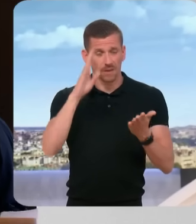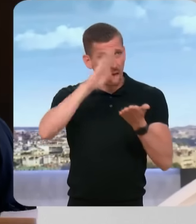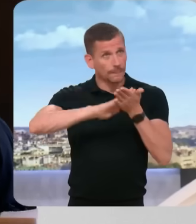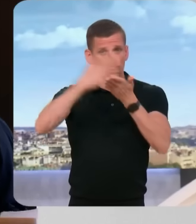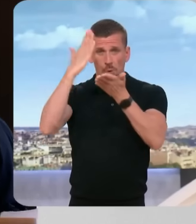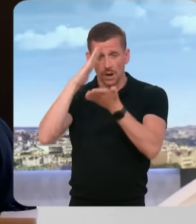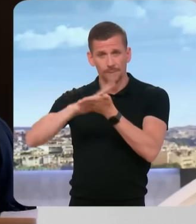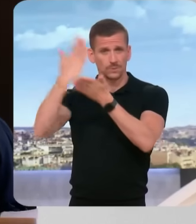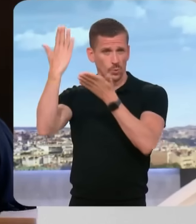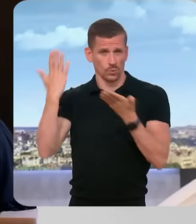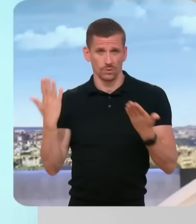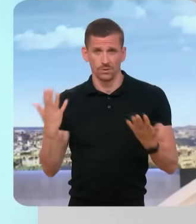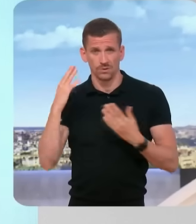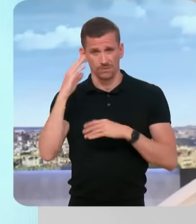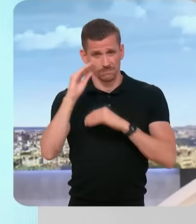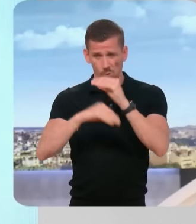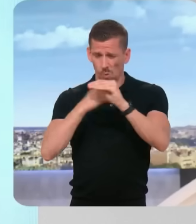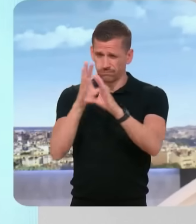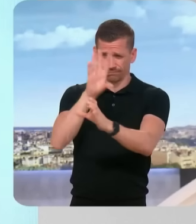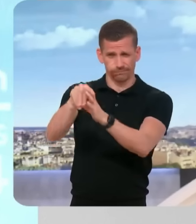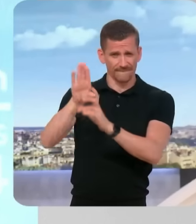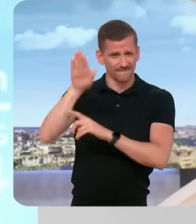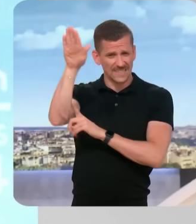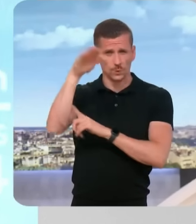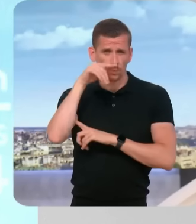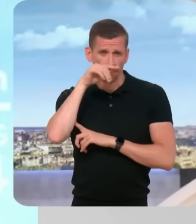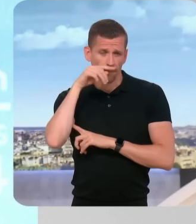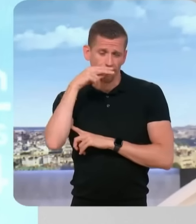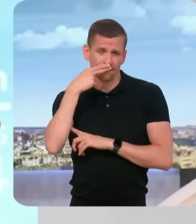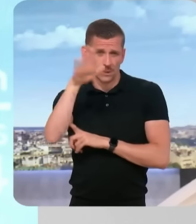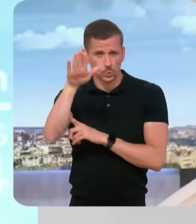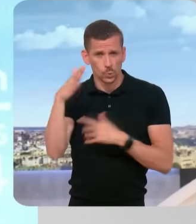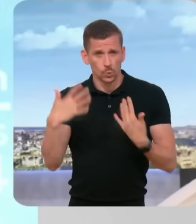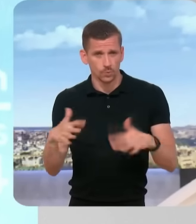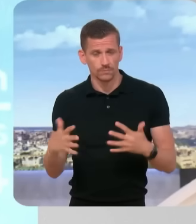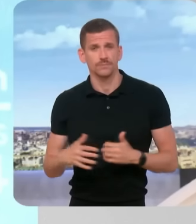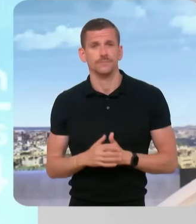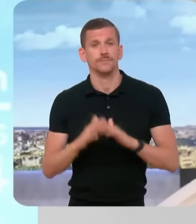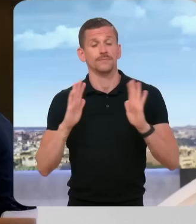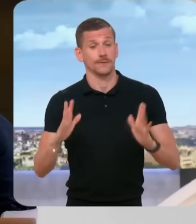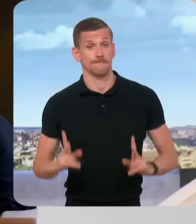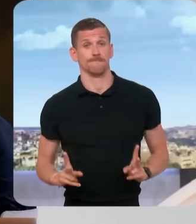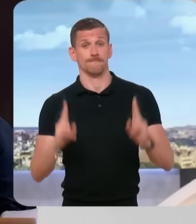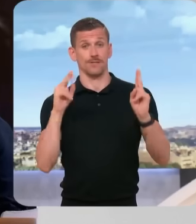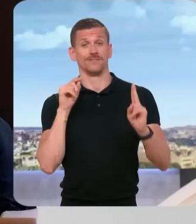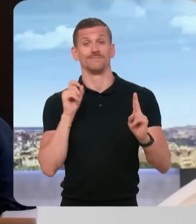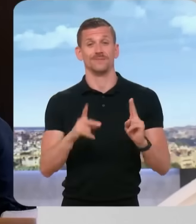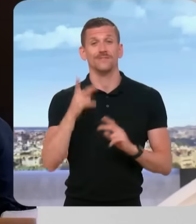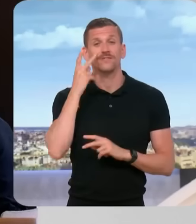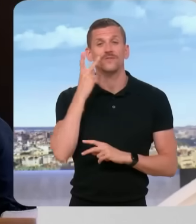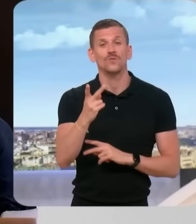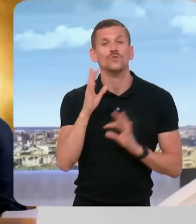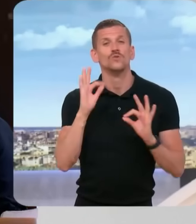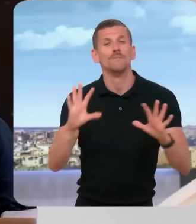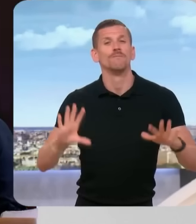sphère. Donc ça suffit un petit peu. Donc il ne faut pas interpréter une pizza pour rappeler. Je vous donne ma réponse, ça suffit. Il y a un clip dans lequel, à un moment donné, on voit un emballage